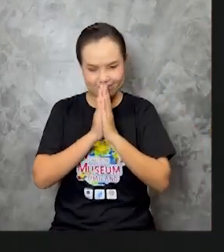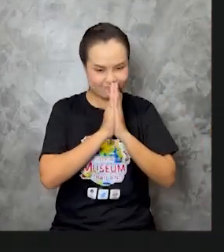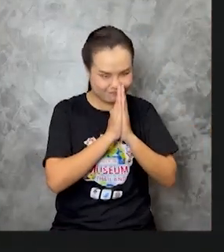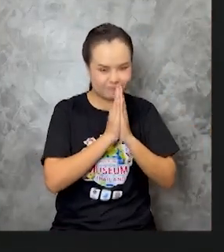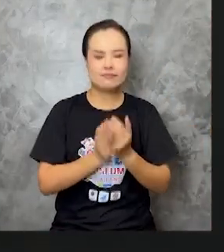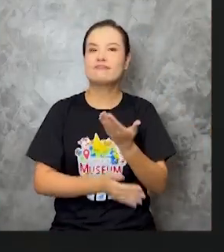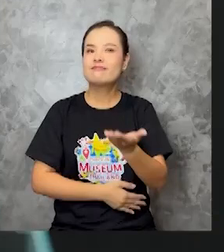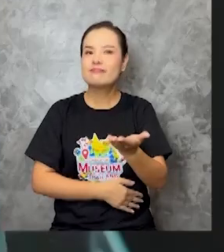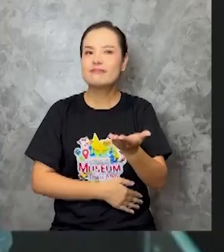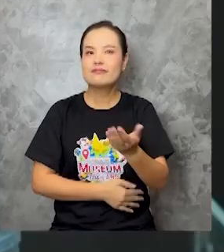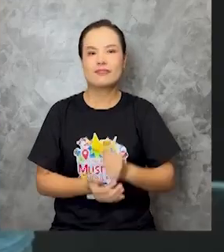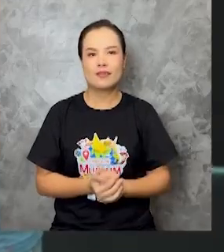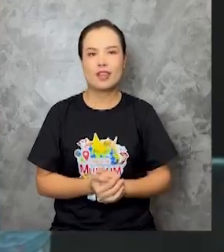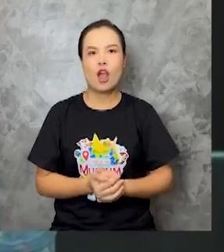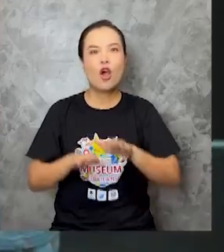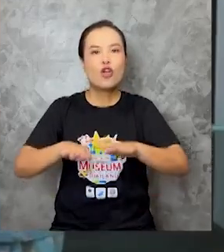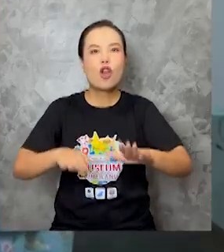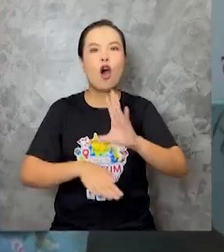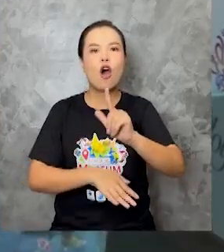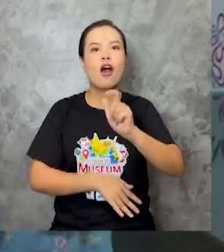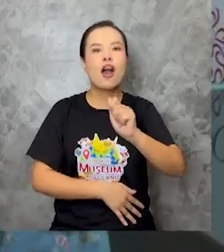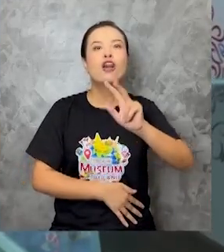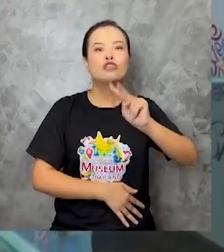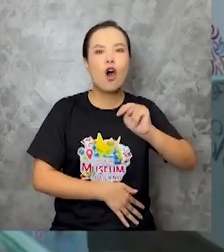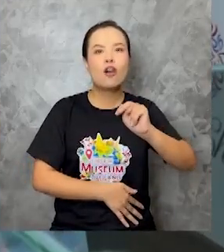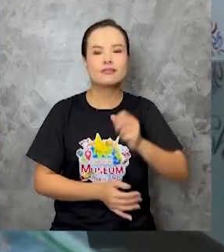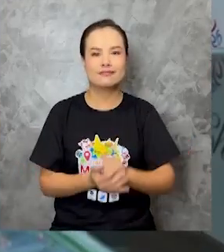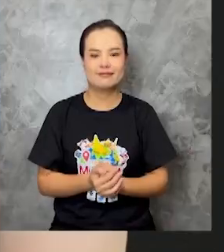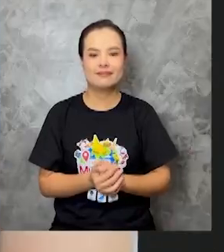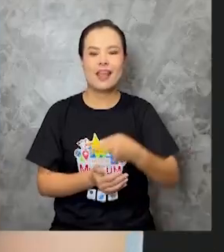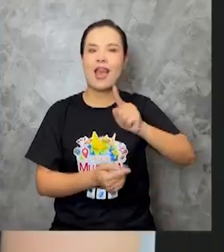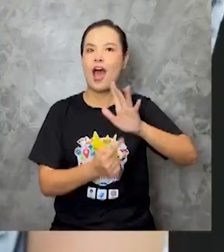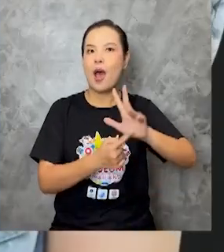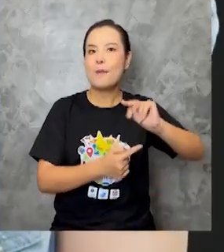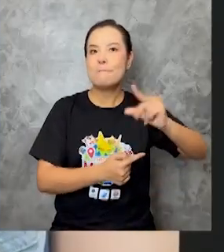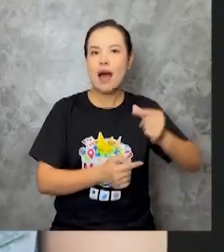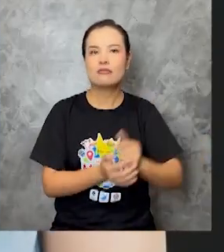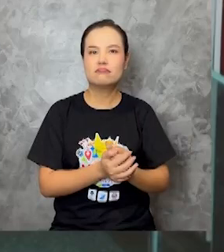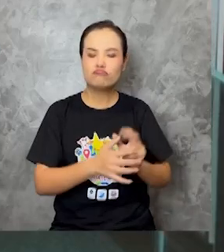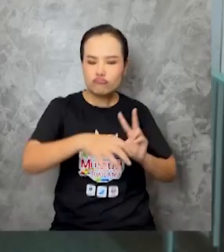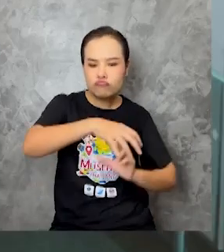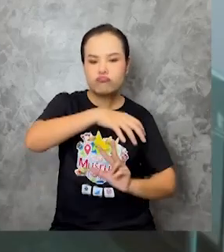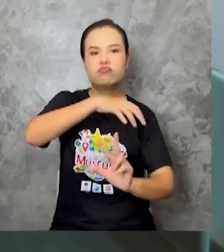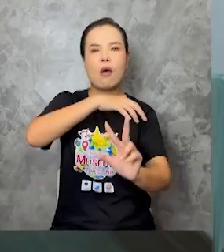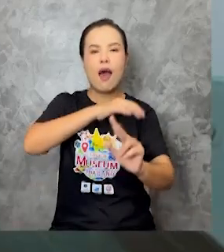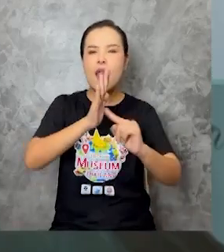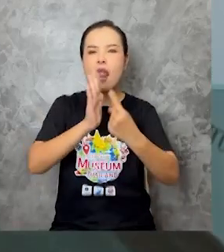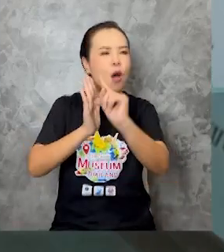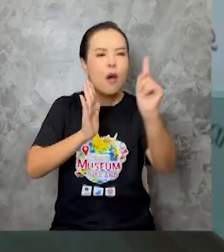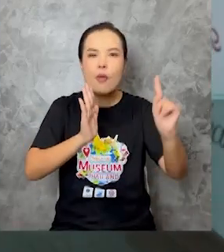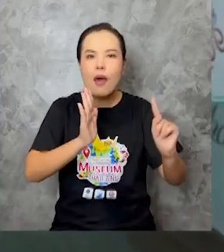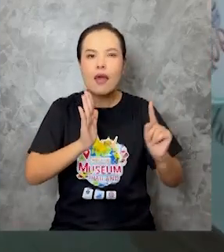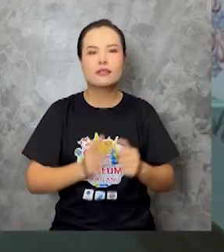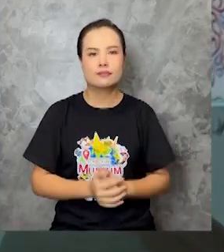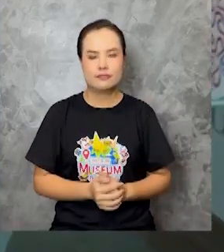พี่อ้อนะคะเด็กๆนี่น้องชอนกับน้องตังค่ะถ้าเราเข้ามาในนี้ค่ะพี่อ้อเราต้องเริ่มจาก